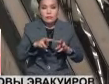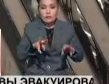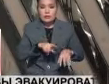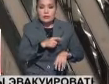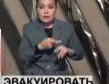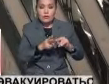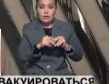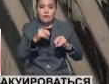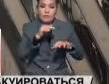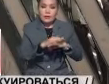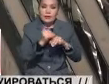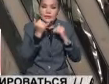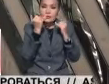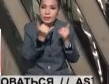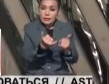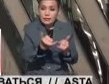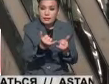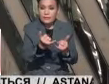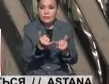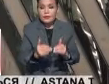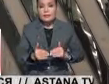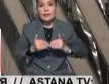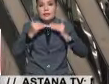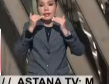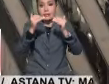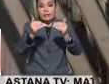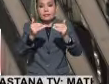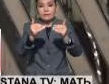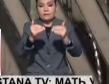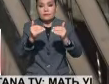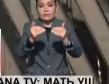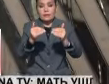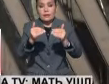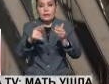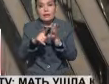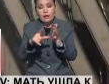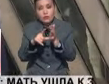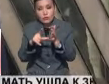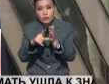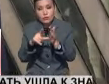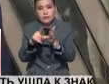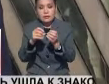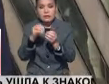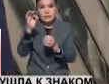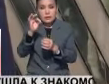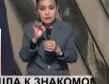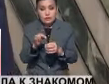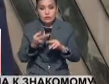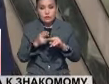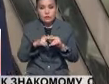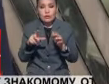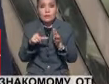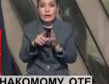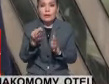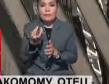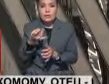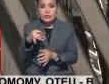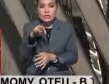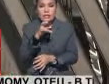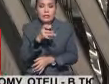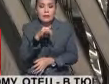предложено для банковского сектора поднять корпоративно-подоходный налог до 25%, пересмотреть налогообложение